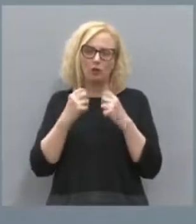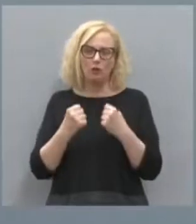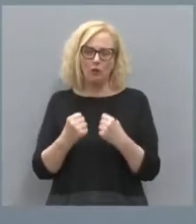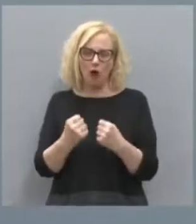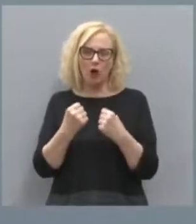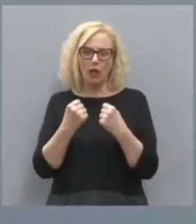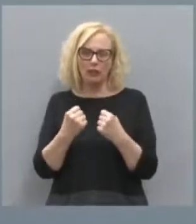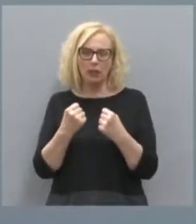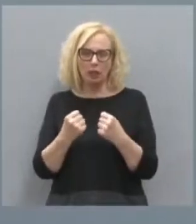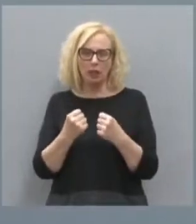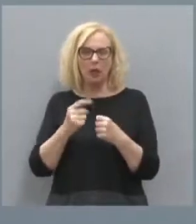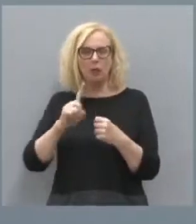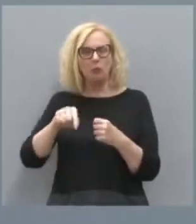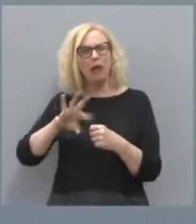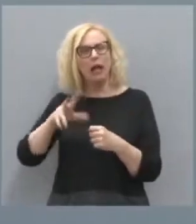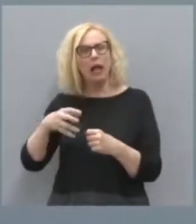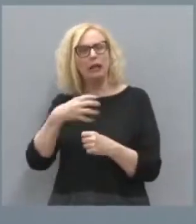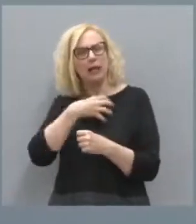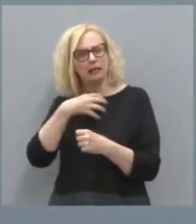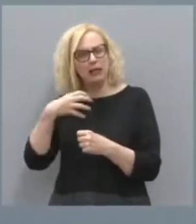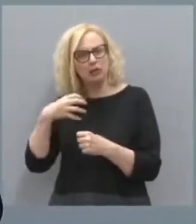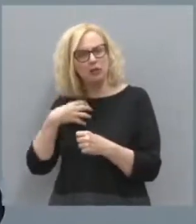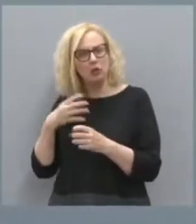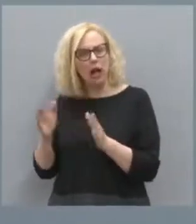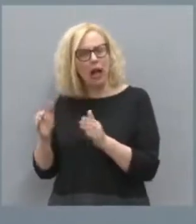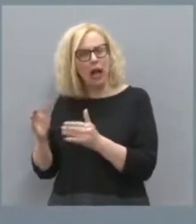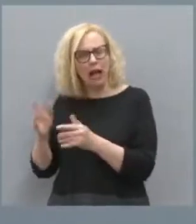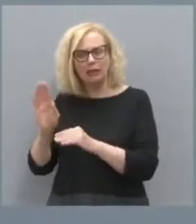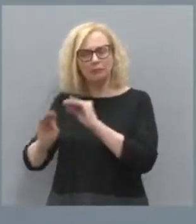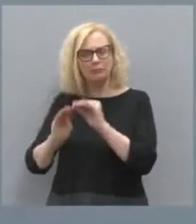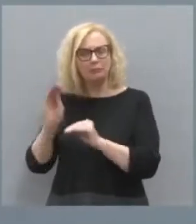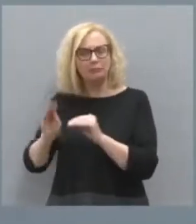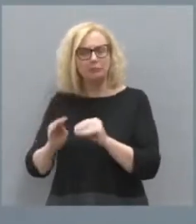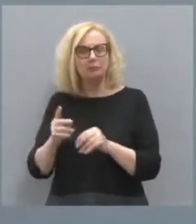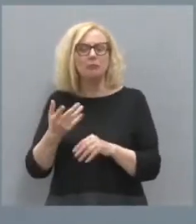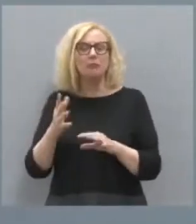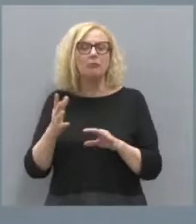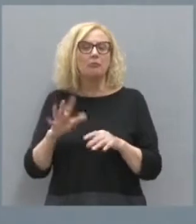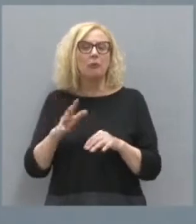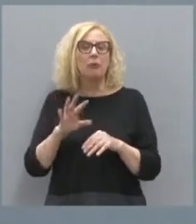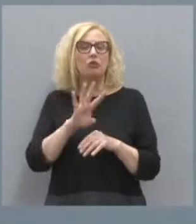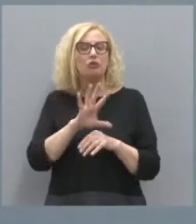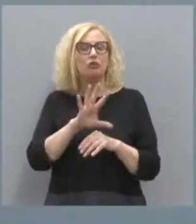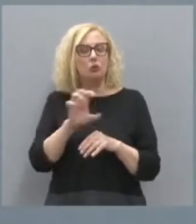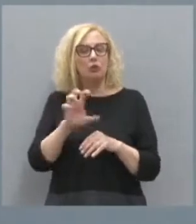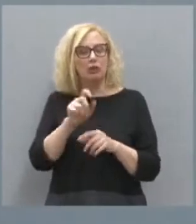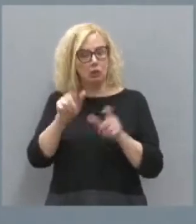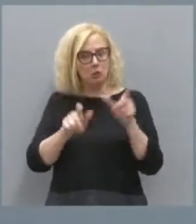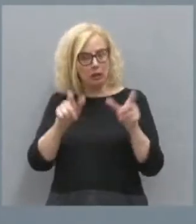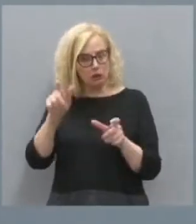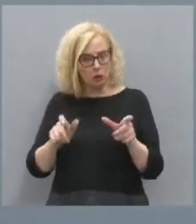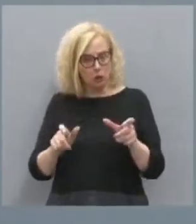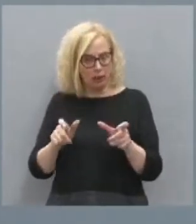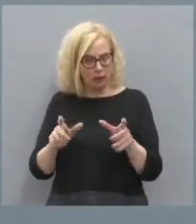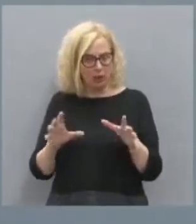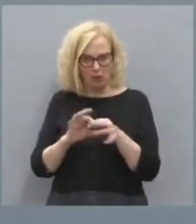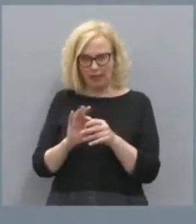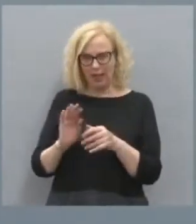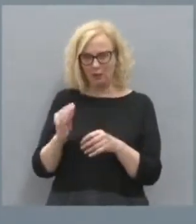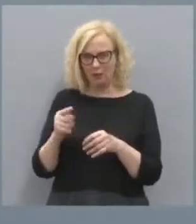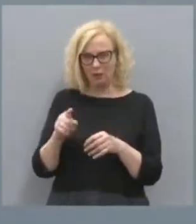anche ad altri assessorati di aiutarci si tratta di più di 500 persone per rispondere alla domanda che